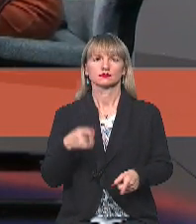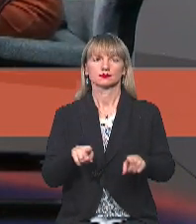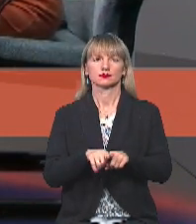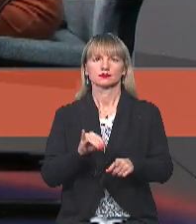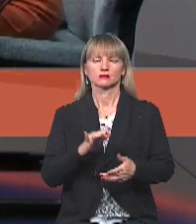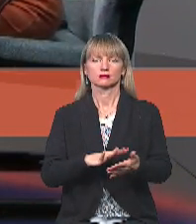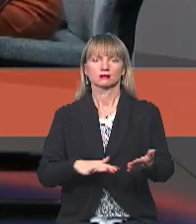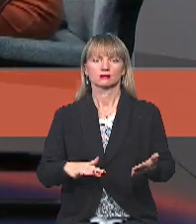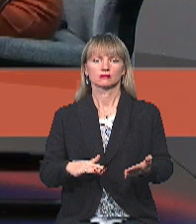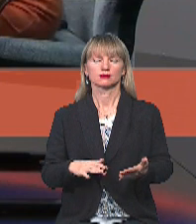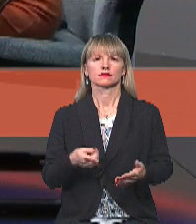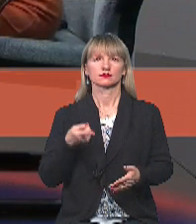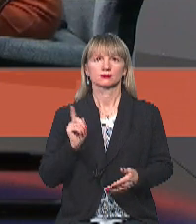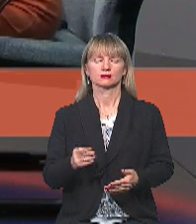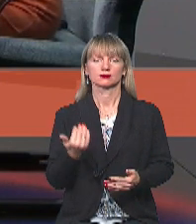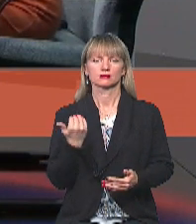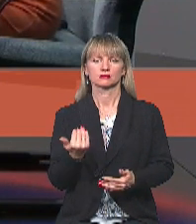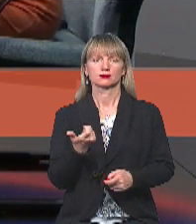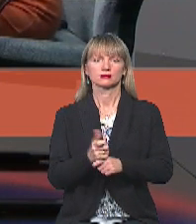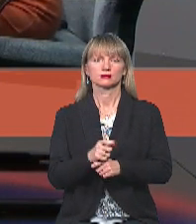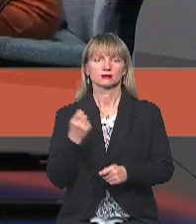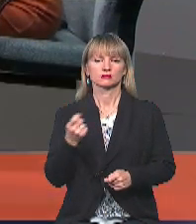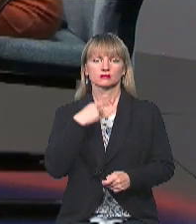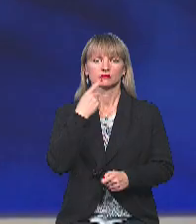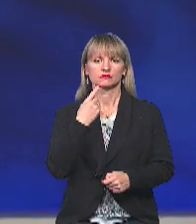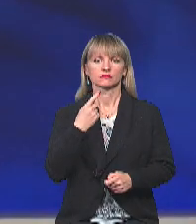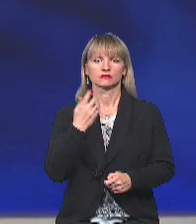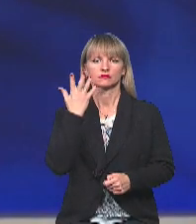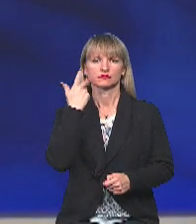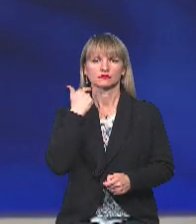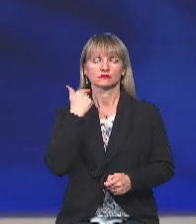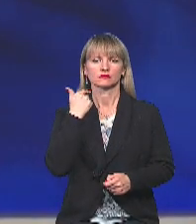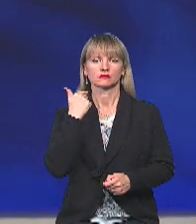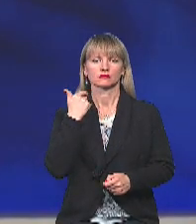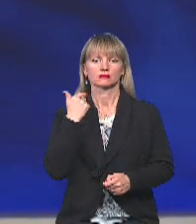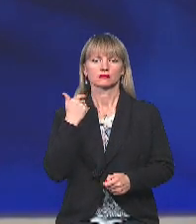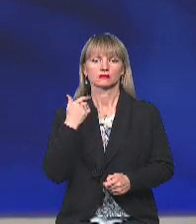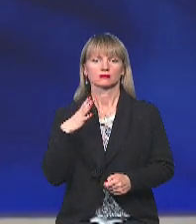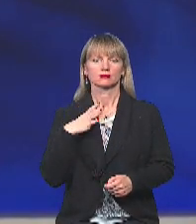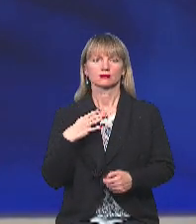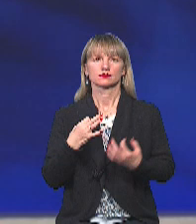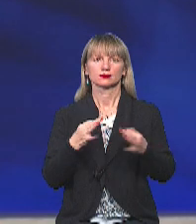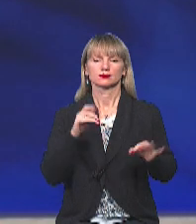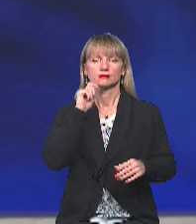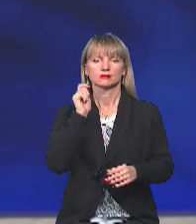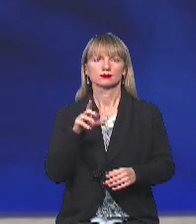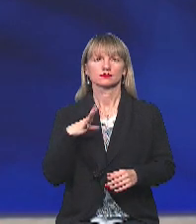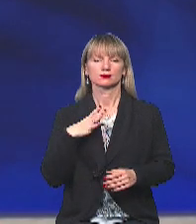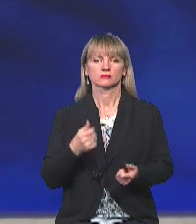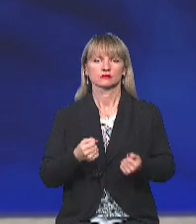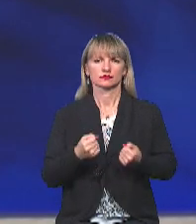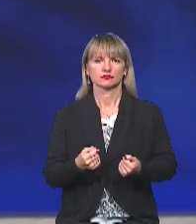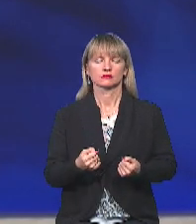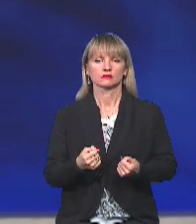Ну насправді він дуже мало говорив. От навіть коли настала незалежна Україна, але він вкрай був